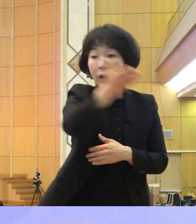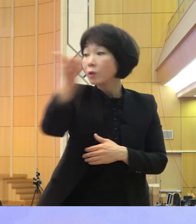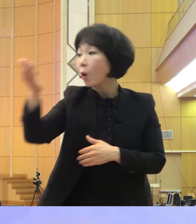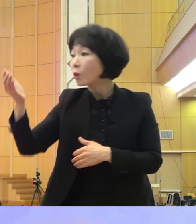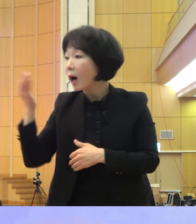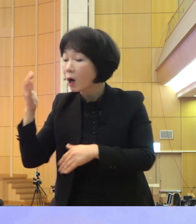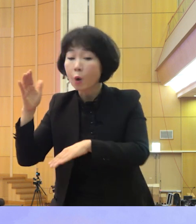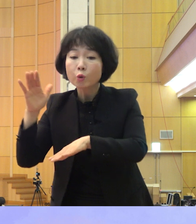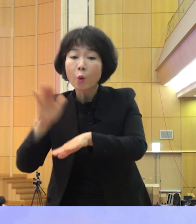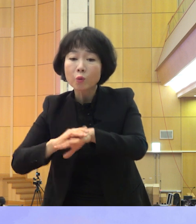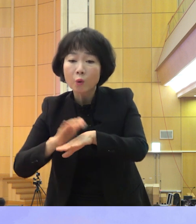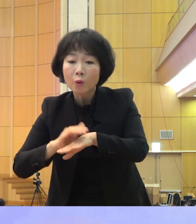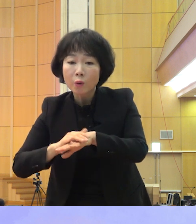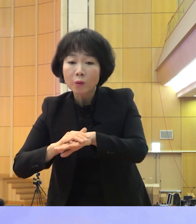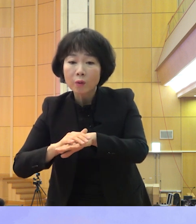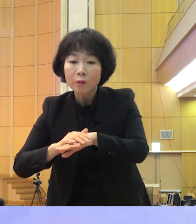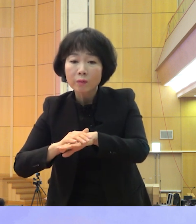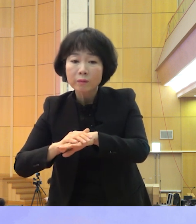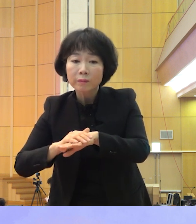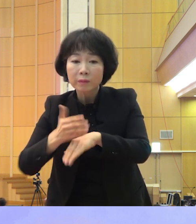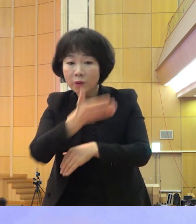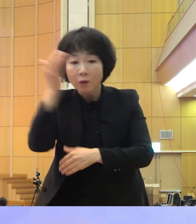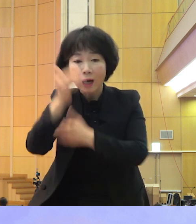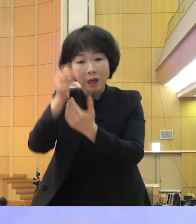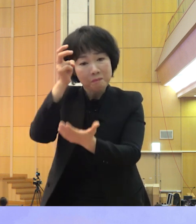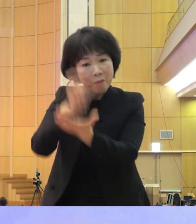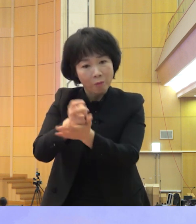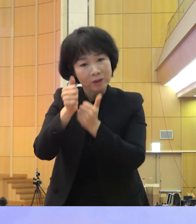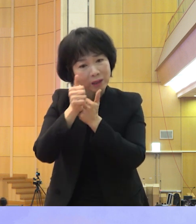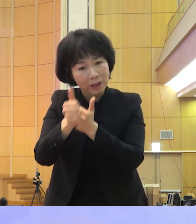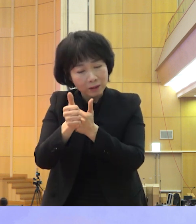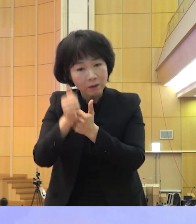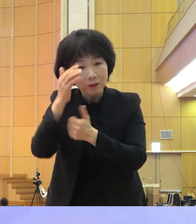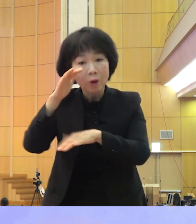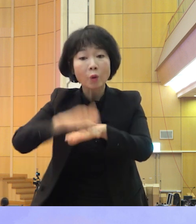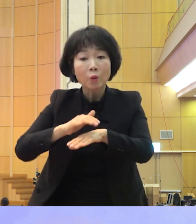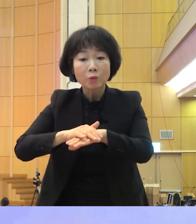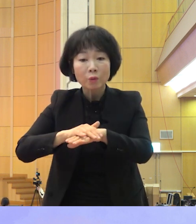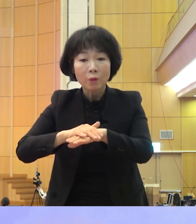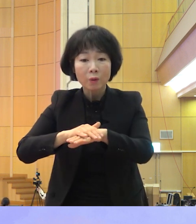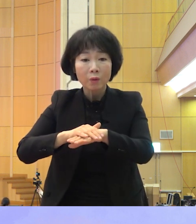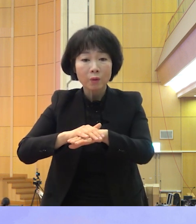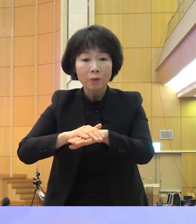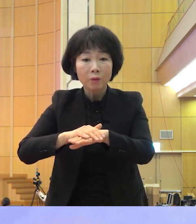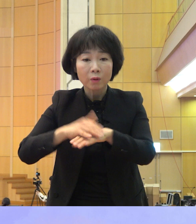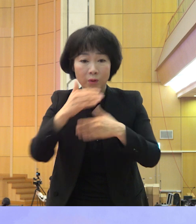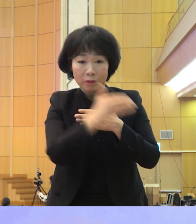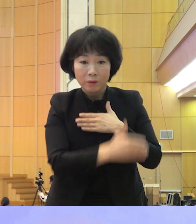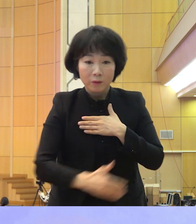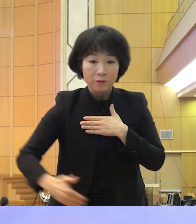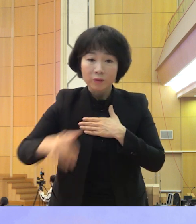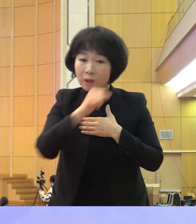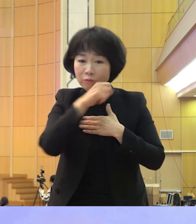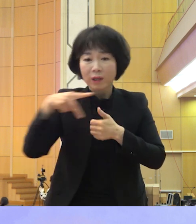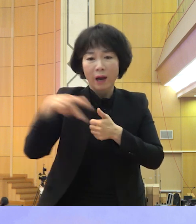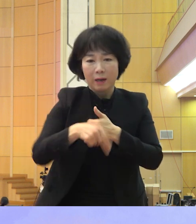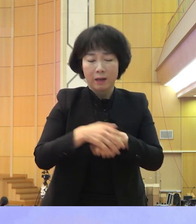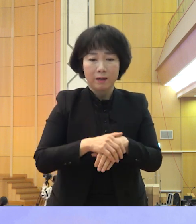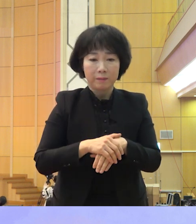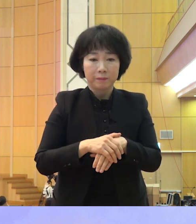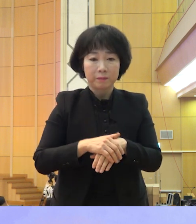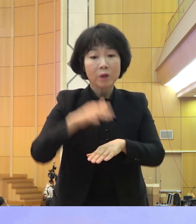너희가 손으로 율법에 따라서 손으로 소위 육체적 할례를 말하는